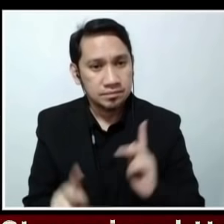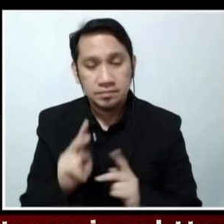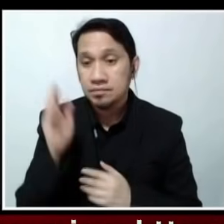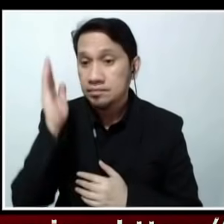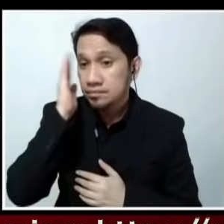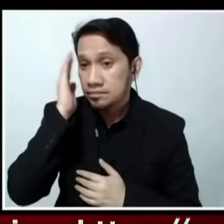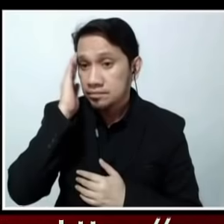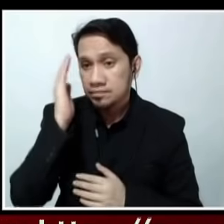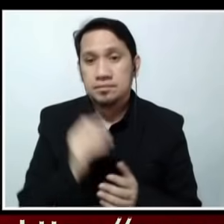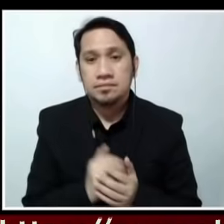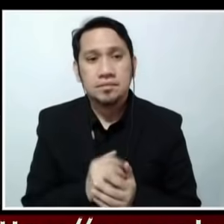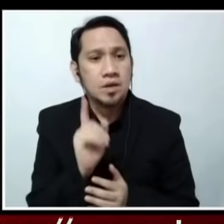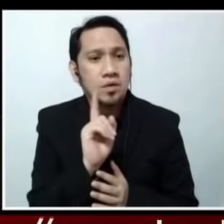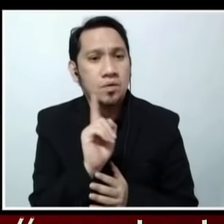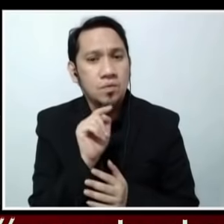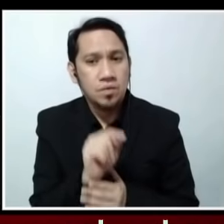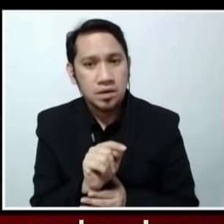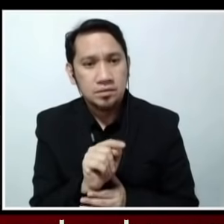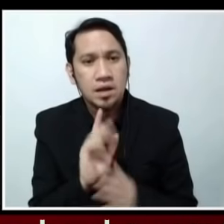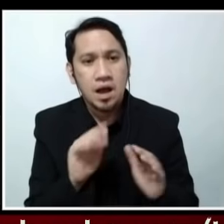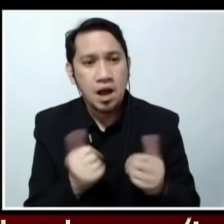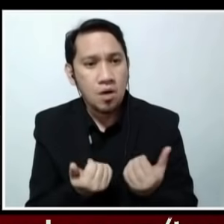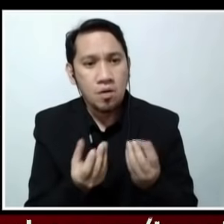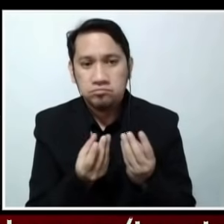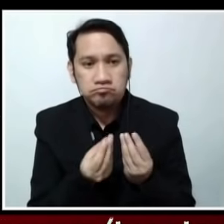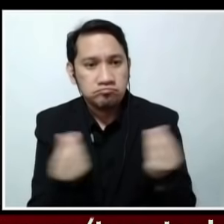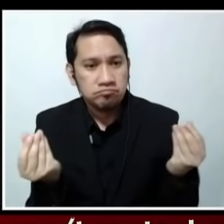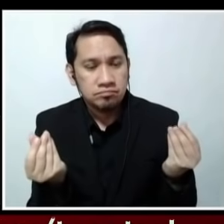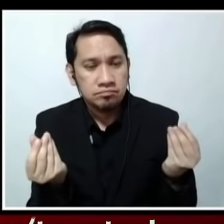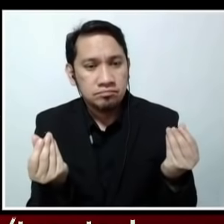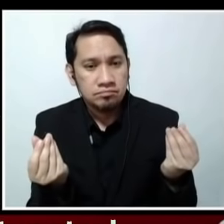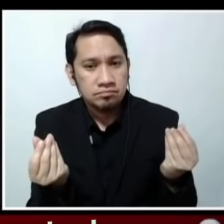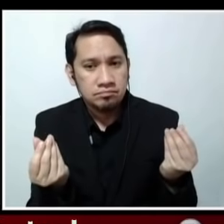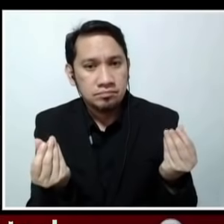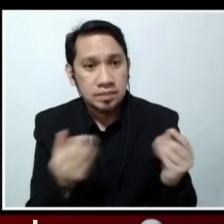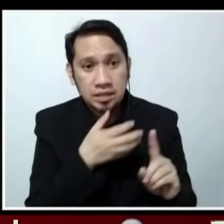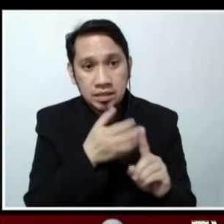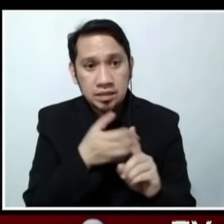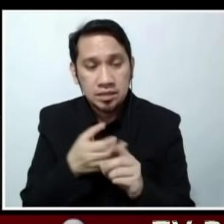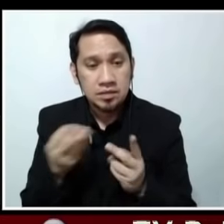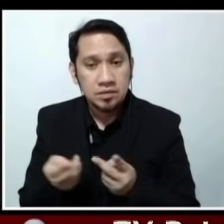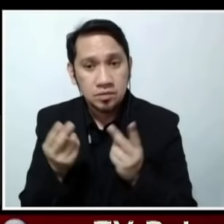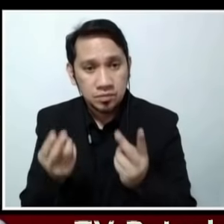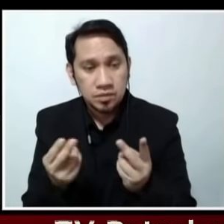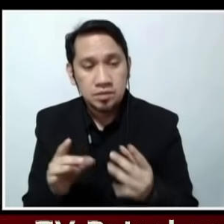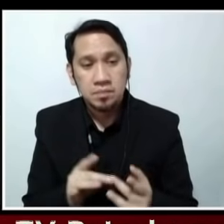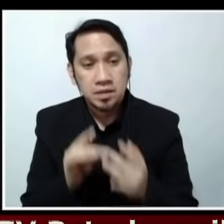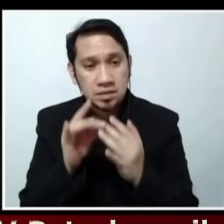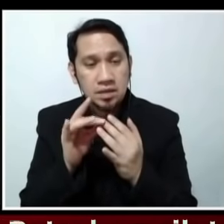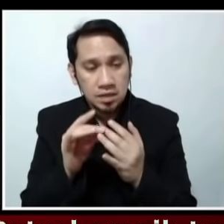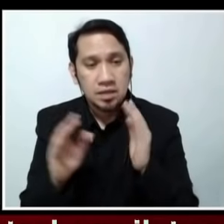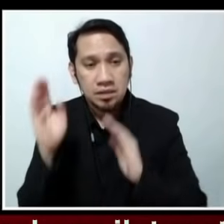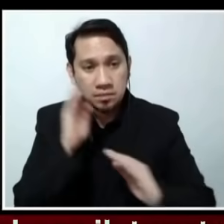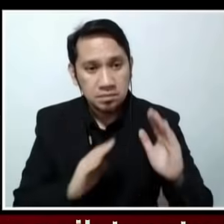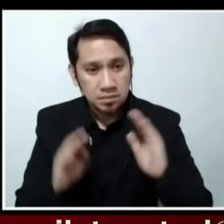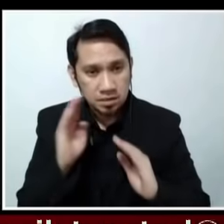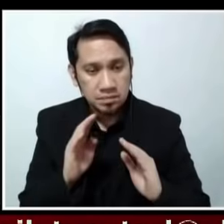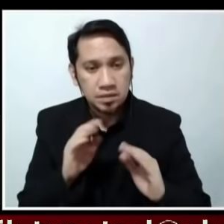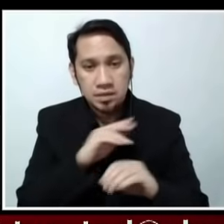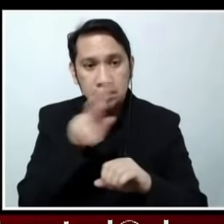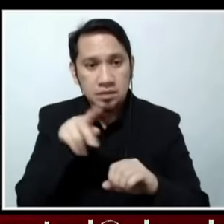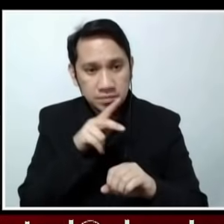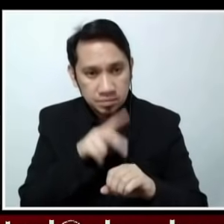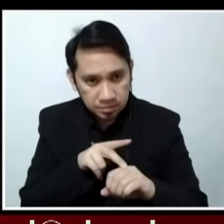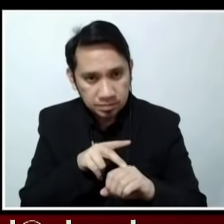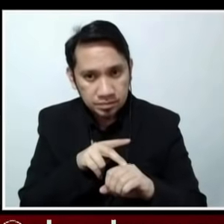ano ang bit-bit-bit-bit na solusyon ng bawat isa sa problema kinakaharap ng ating mga kababayan. Yung problema